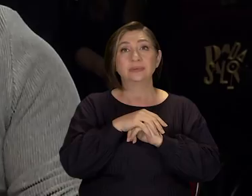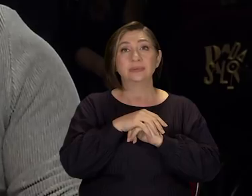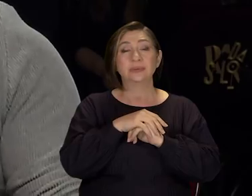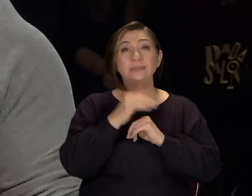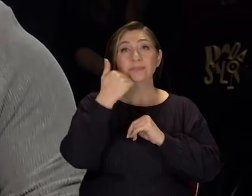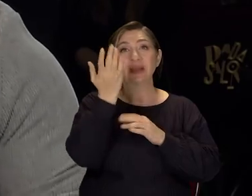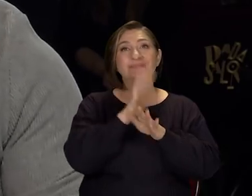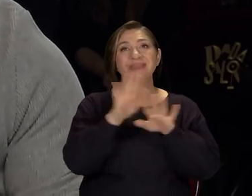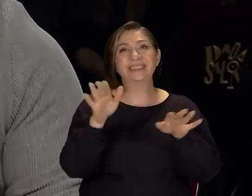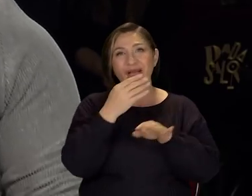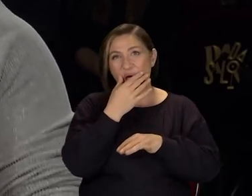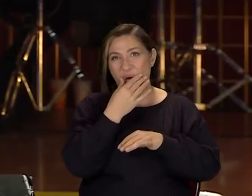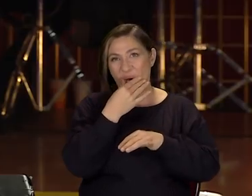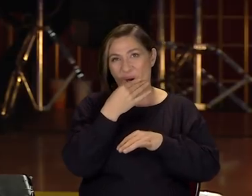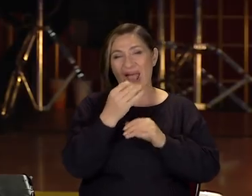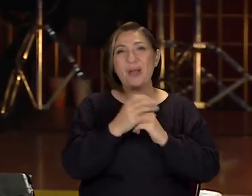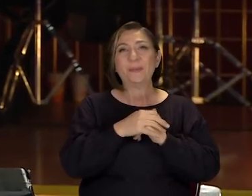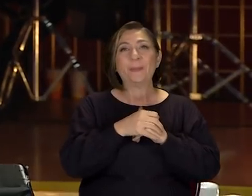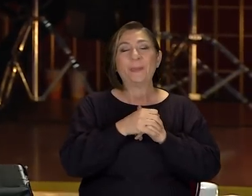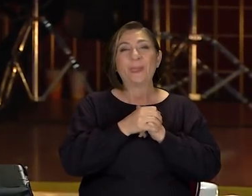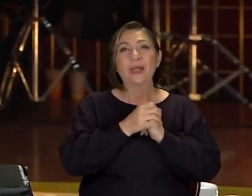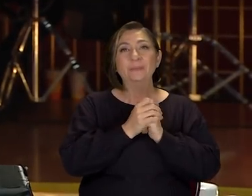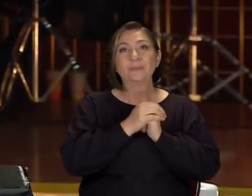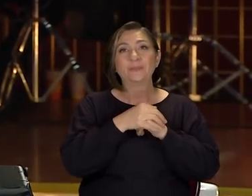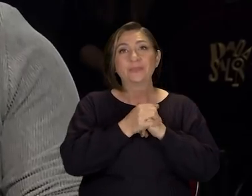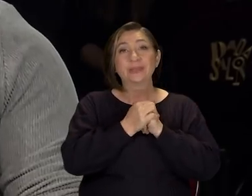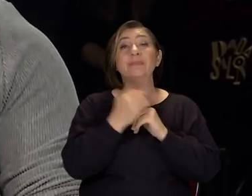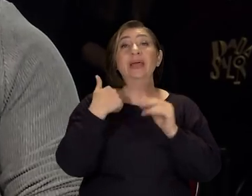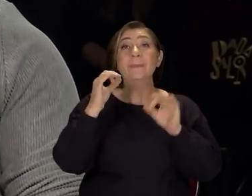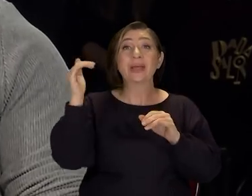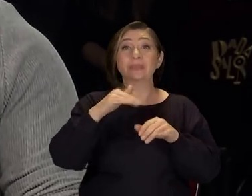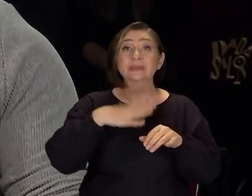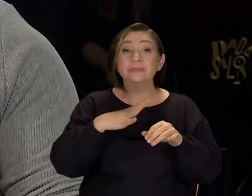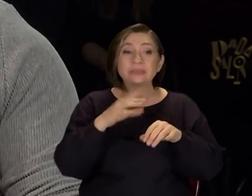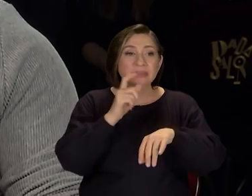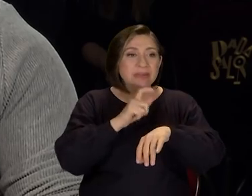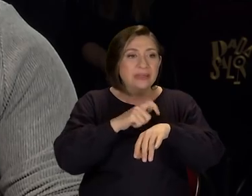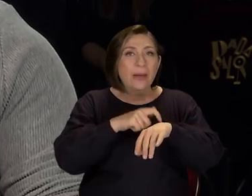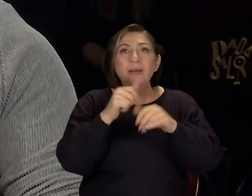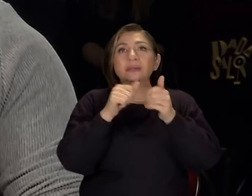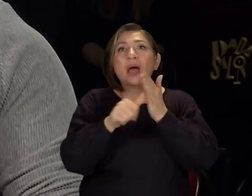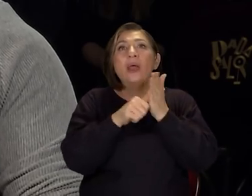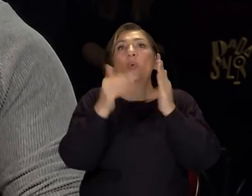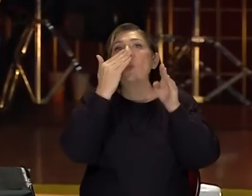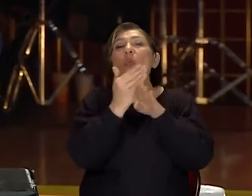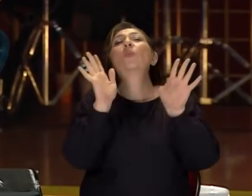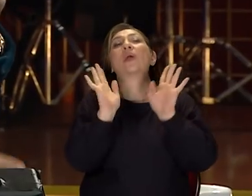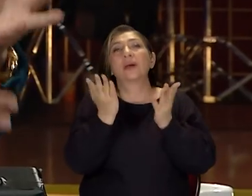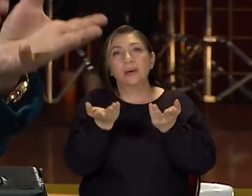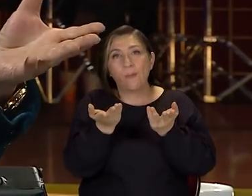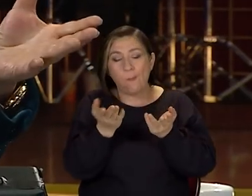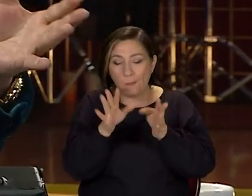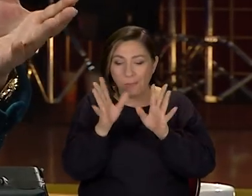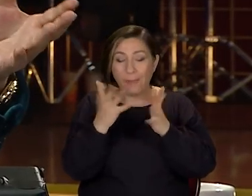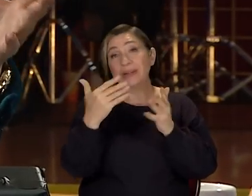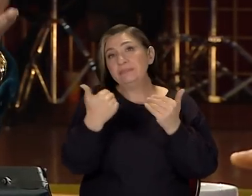beyaz bitti. Şaka. Ya ben sen her zaman çok isterim gelmek ama tutmadı yani şeyimiz tutmadı. Evet belki bizim yani